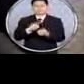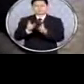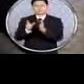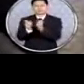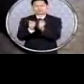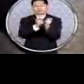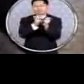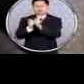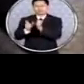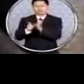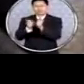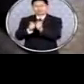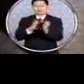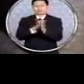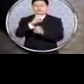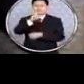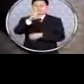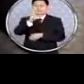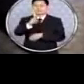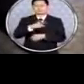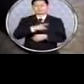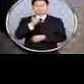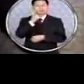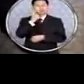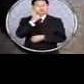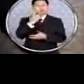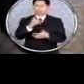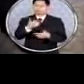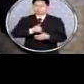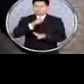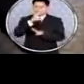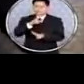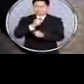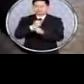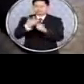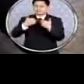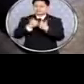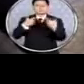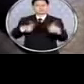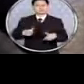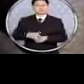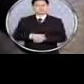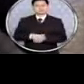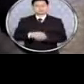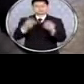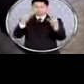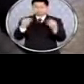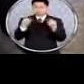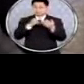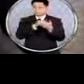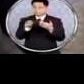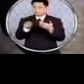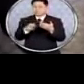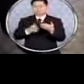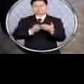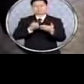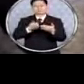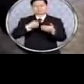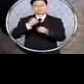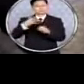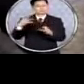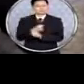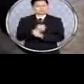期的工作机会，都是22K 的那种工作机会，它不是实质的工作机会。从这个数字看起来，其实我们真的失